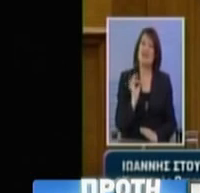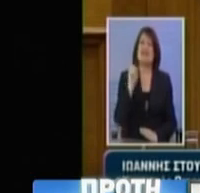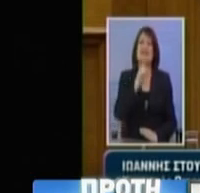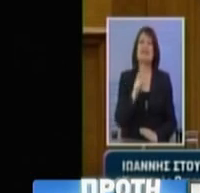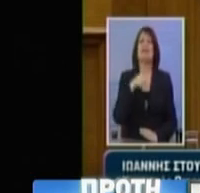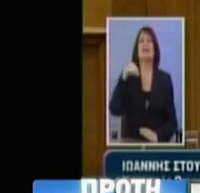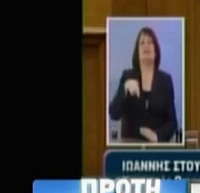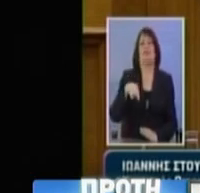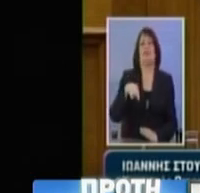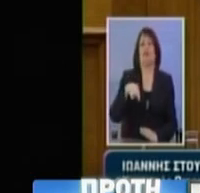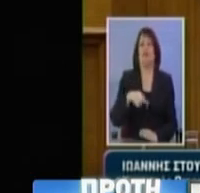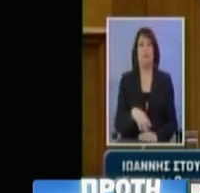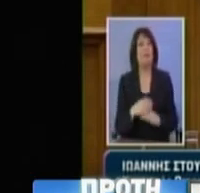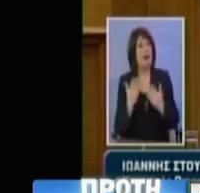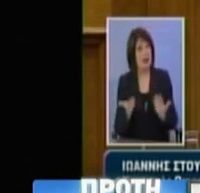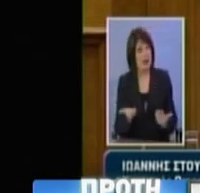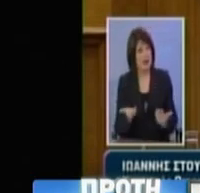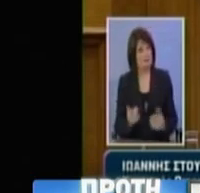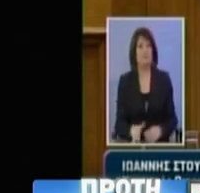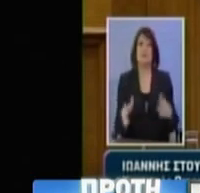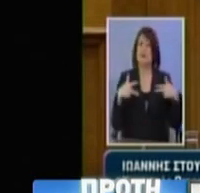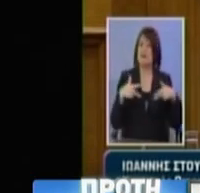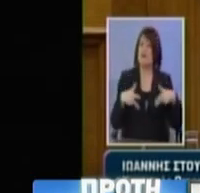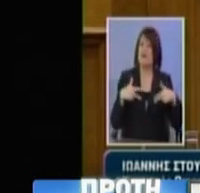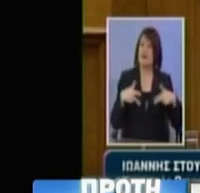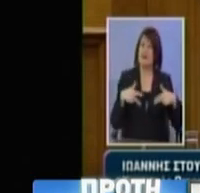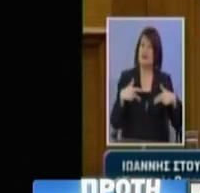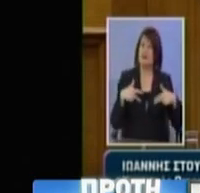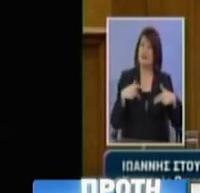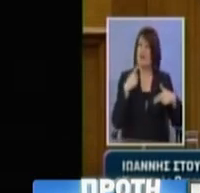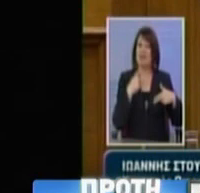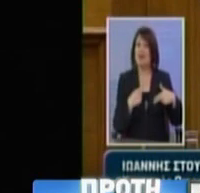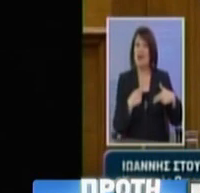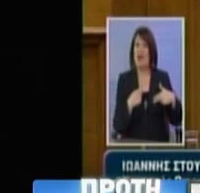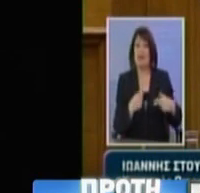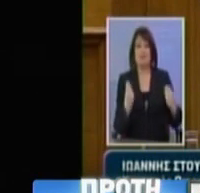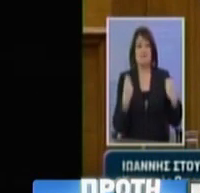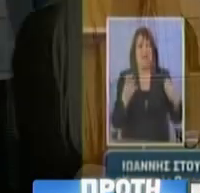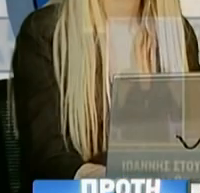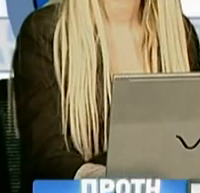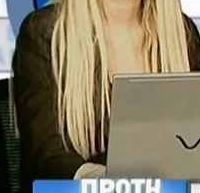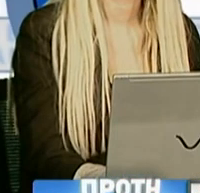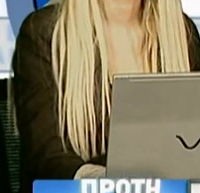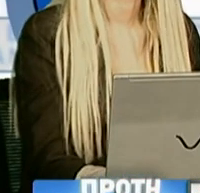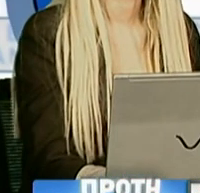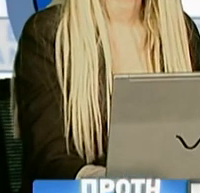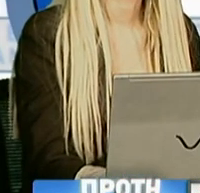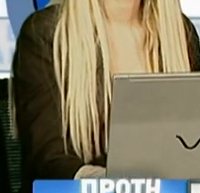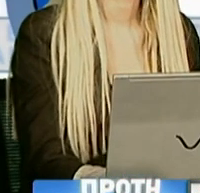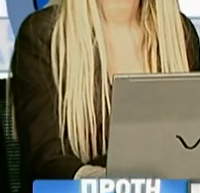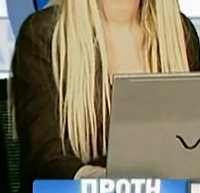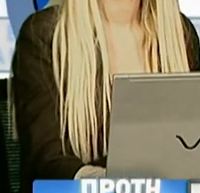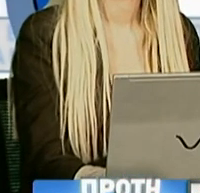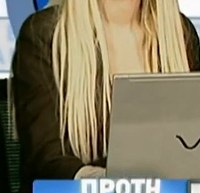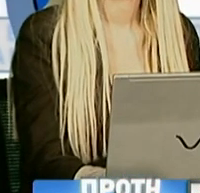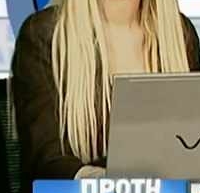Poor's. Ωστόσο, αυτή η κυβέρνηση ούτε θριαμβολογεί ούτε πανηγυρίζει. Πρώτον, ακούσαμε